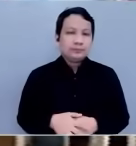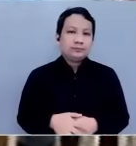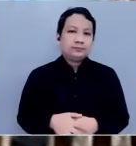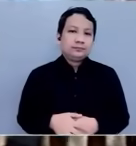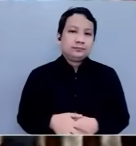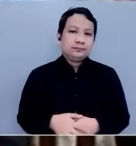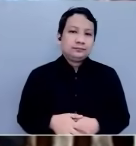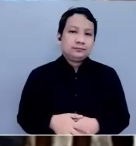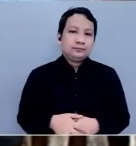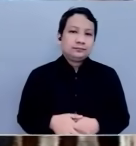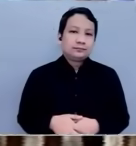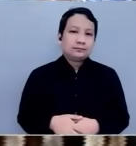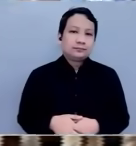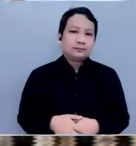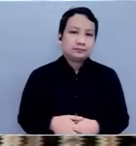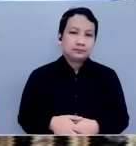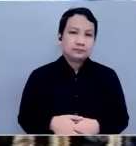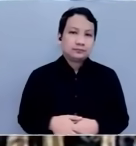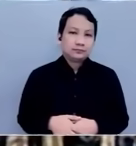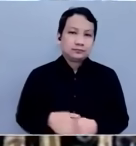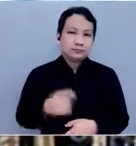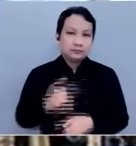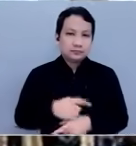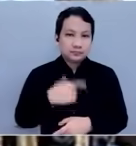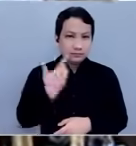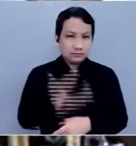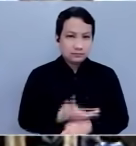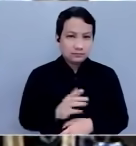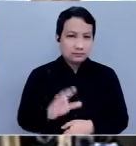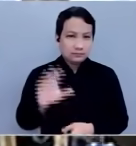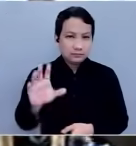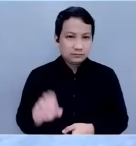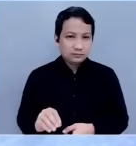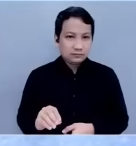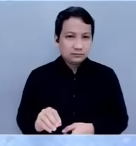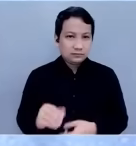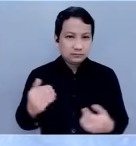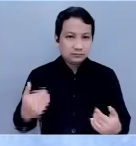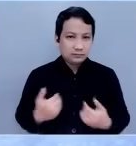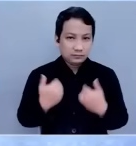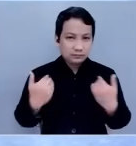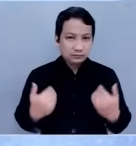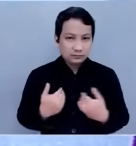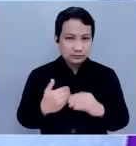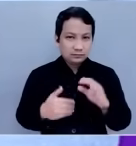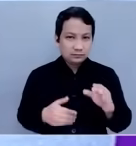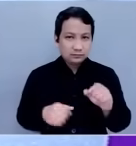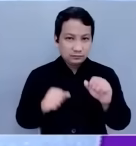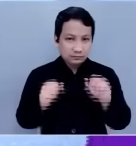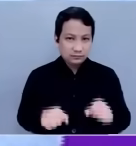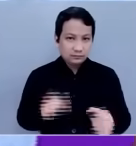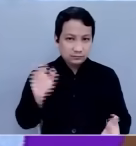magsabi kayo ng totoo ang mga anak ba ninyo na mga Menor De Edad pwede